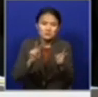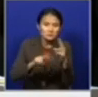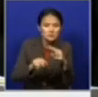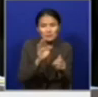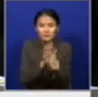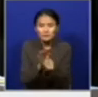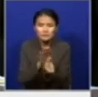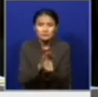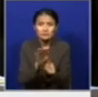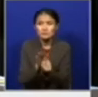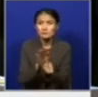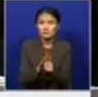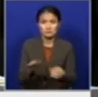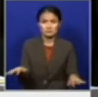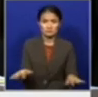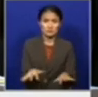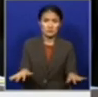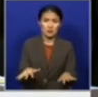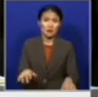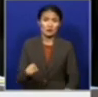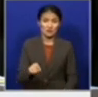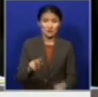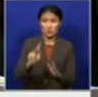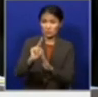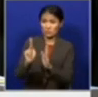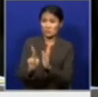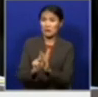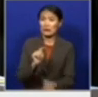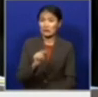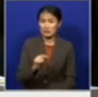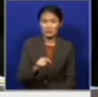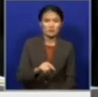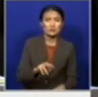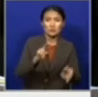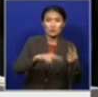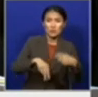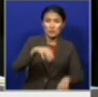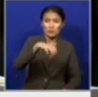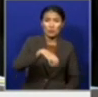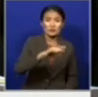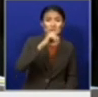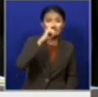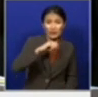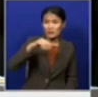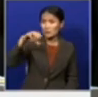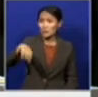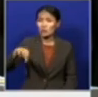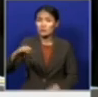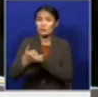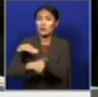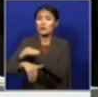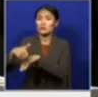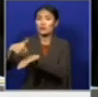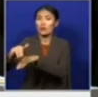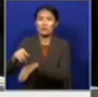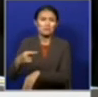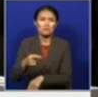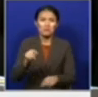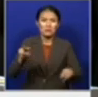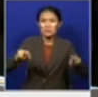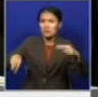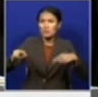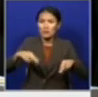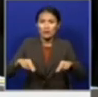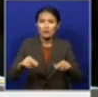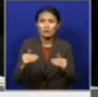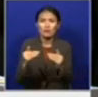ป้องผู้ประกอบการไทยที่จะได้รับผลกระทบได้อีกต่อไปสิ่งที่รัฐบาลไทยทำได้ก็จะเพียงแค่